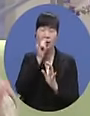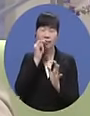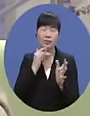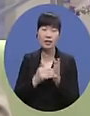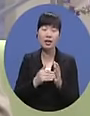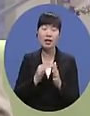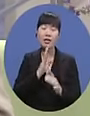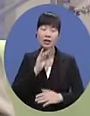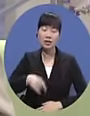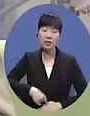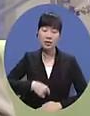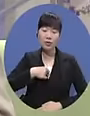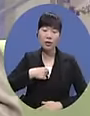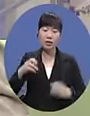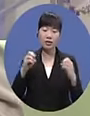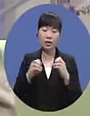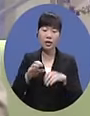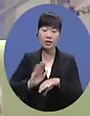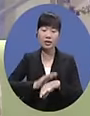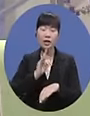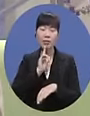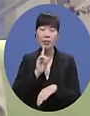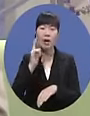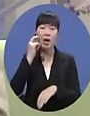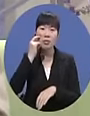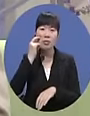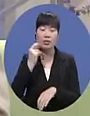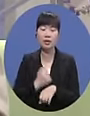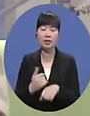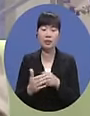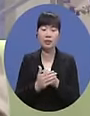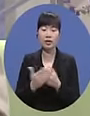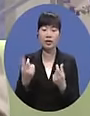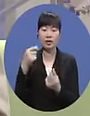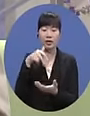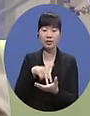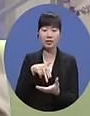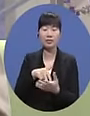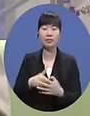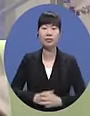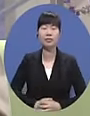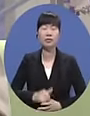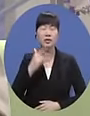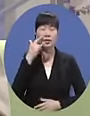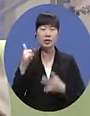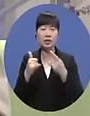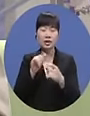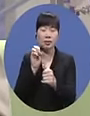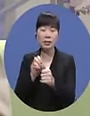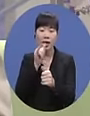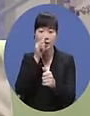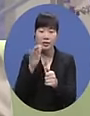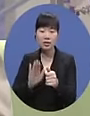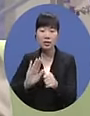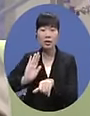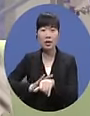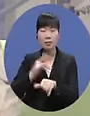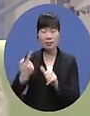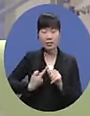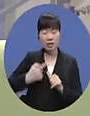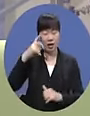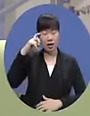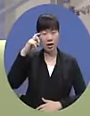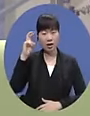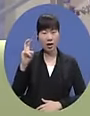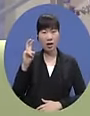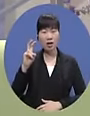정말 진솔하게 대화를 잘 못하는 것 같아요. 그러다 보니까 아이들이 그런 면에서는 부모에게 얘기를 해봐야 잘못하면 비난받을까. 근데